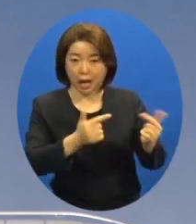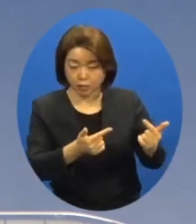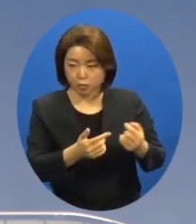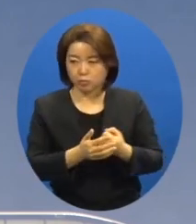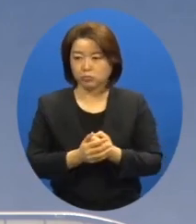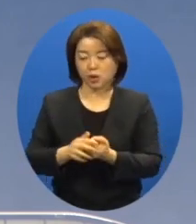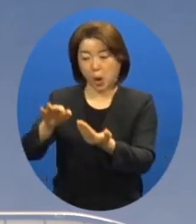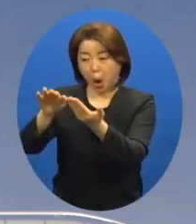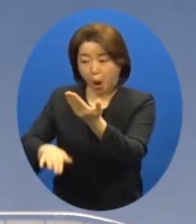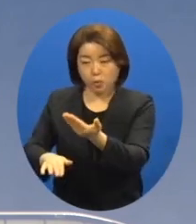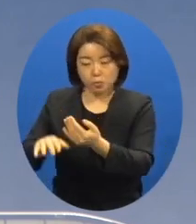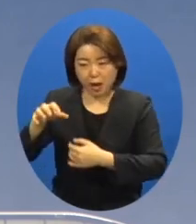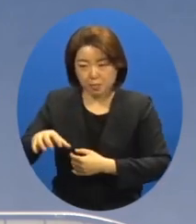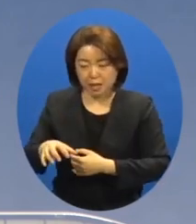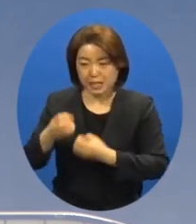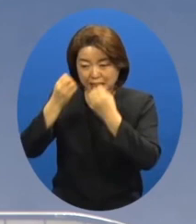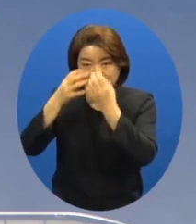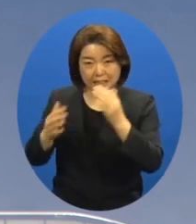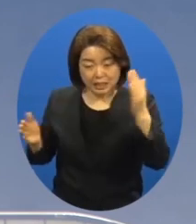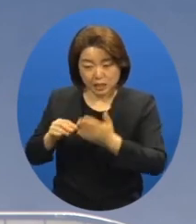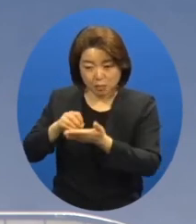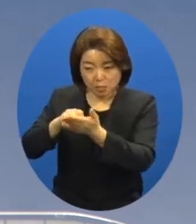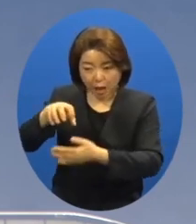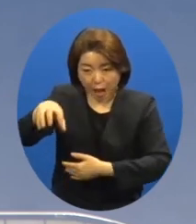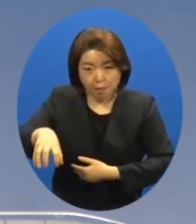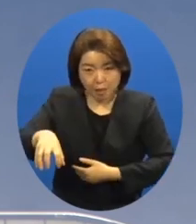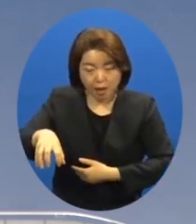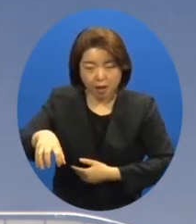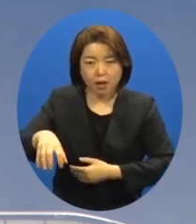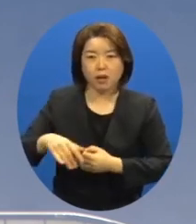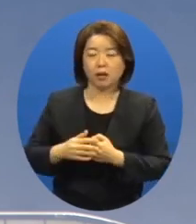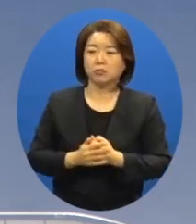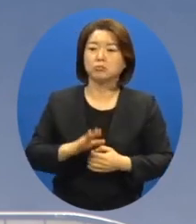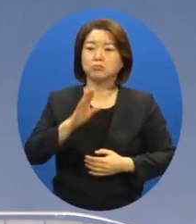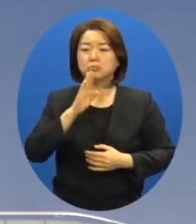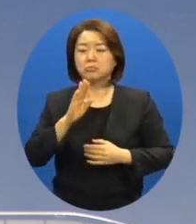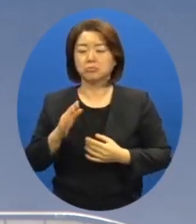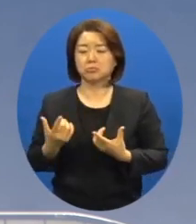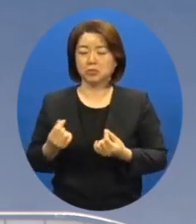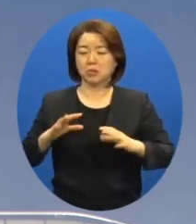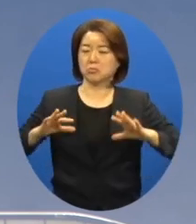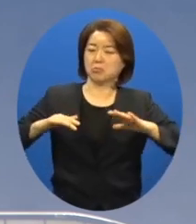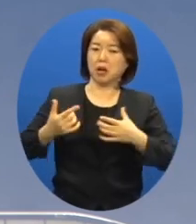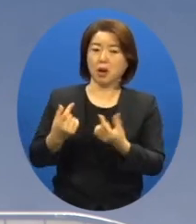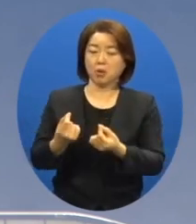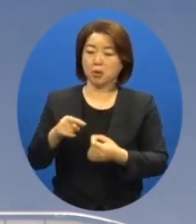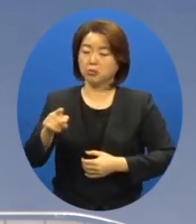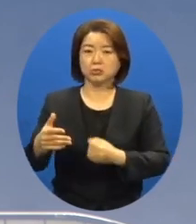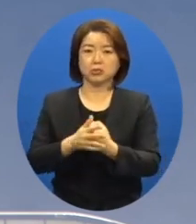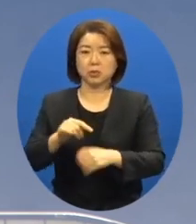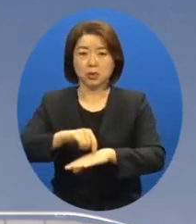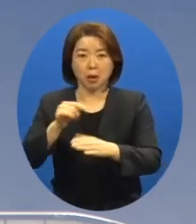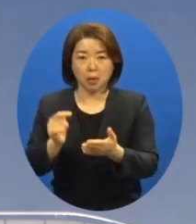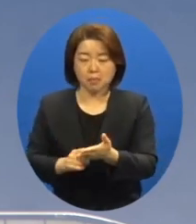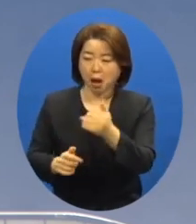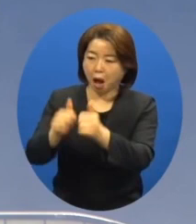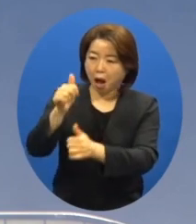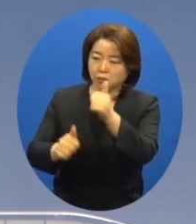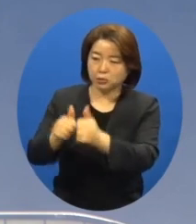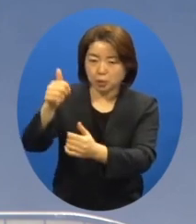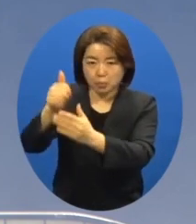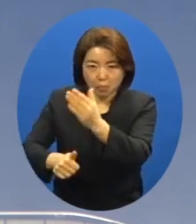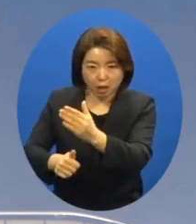후배들이나 또는 신입생들 앞에서는 마치 과시하는 듯하고 그것 때문에 마음에 시험이